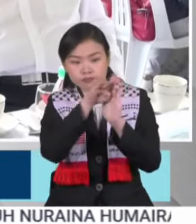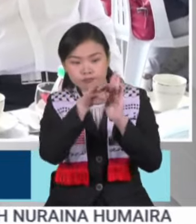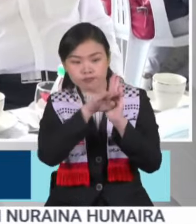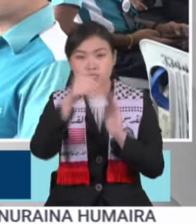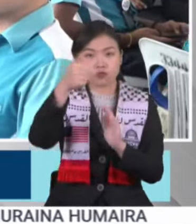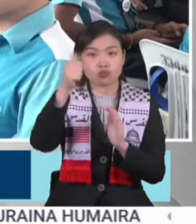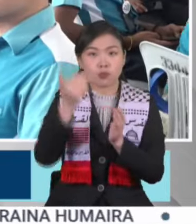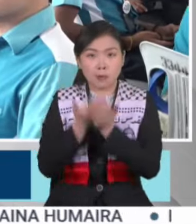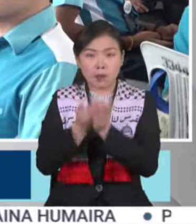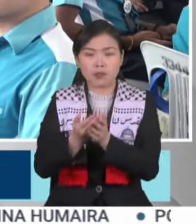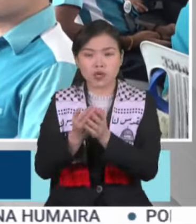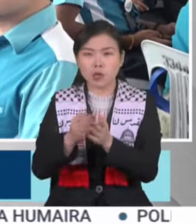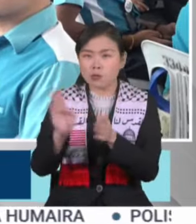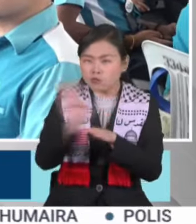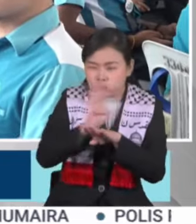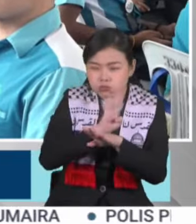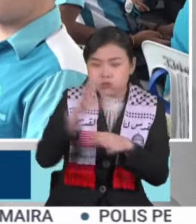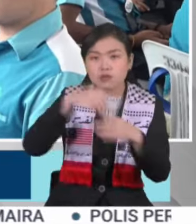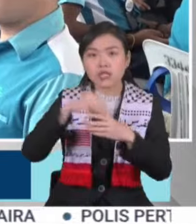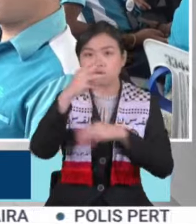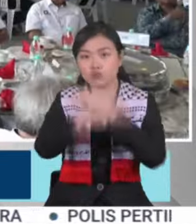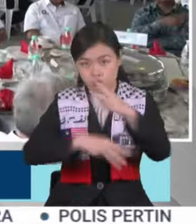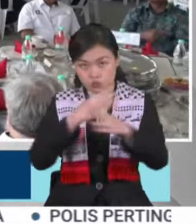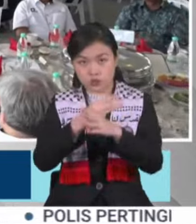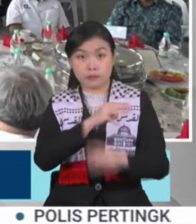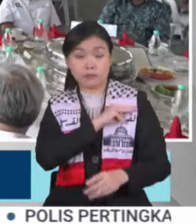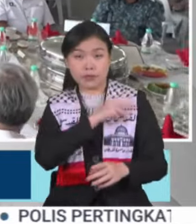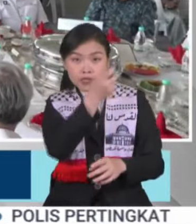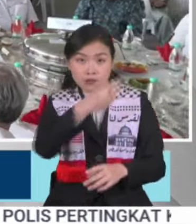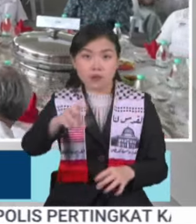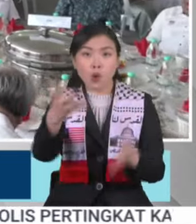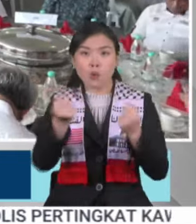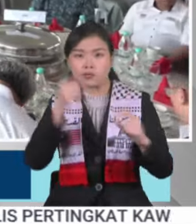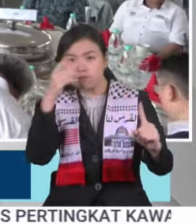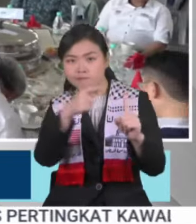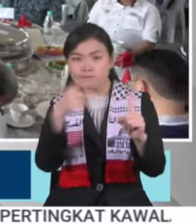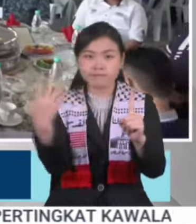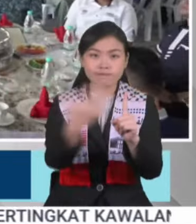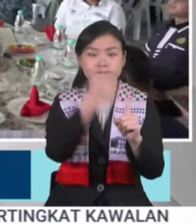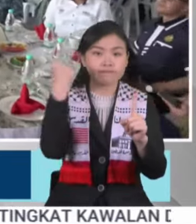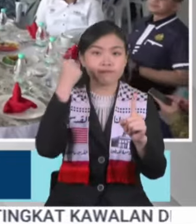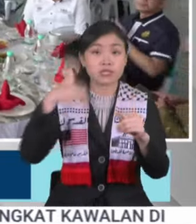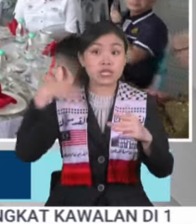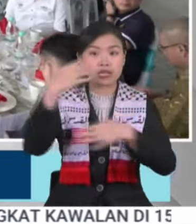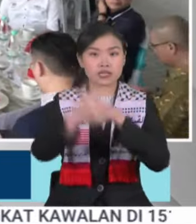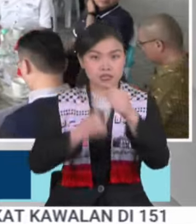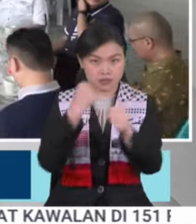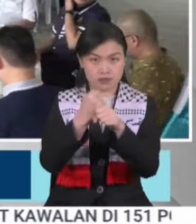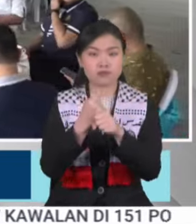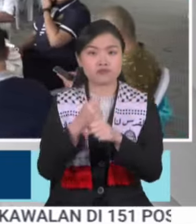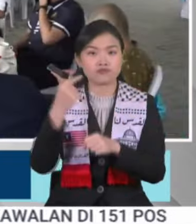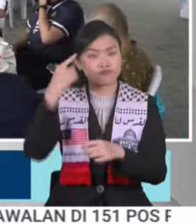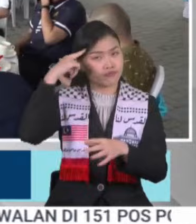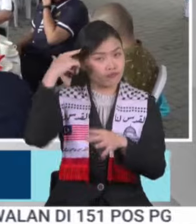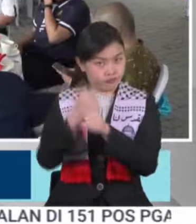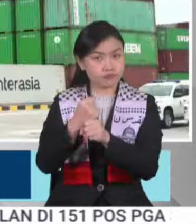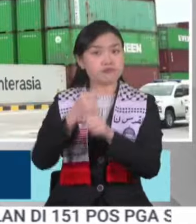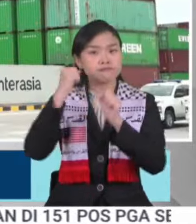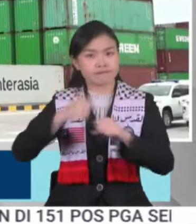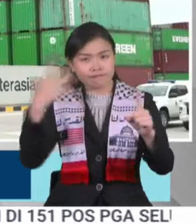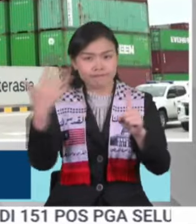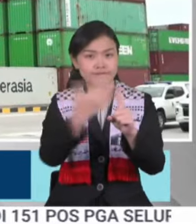pelabuhan paling sibuk di dunia. Menteri Pengangkutan mahu sasaran tersebut dapat dicapai menjelang tahun hadapan. Beliau yakin sasaran itu